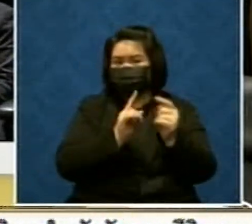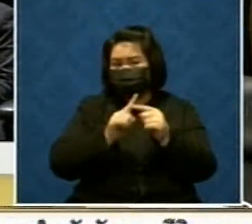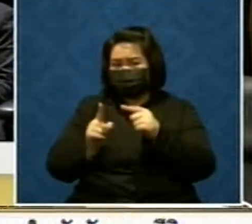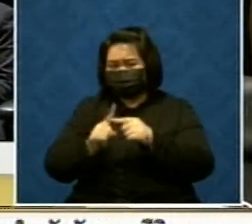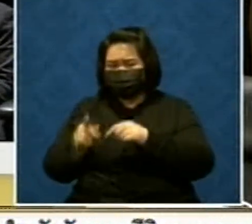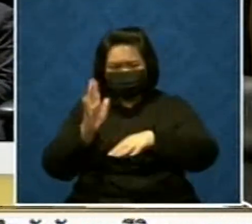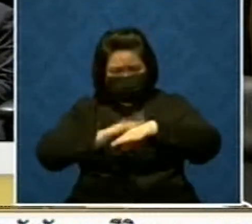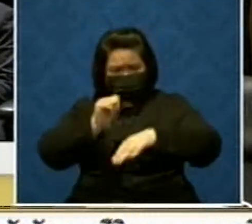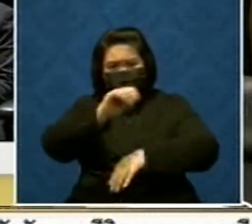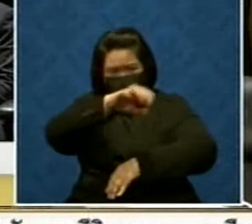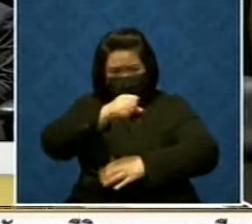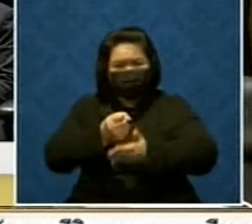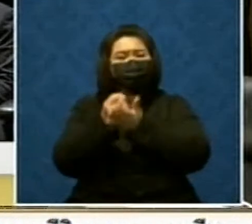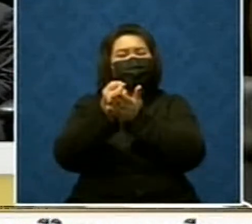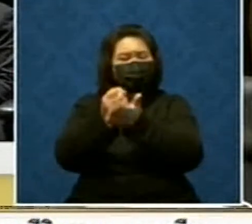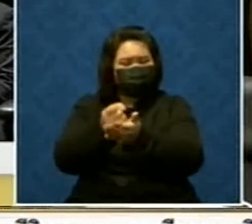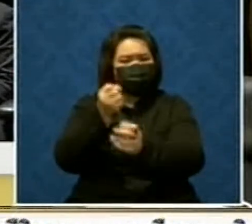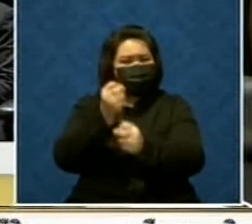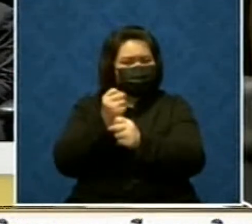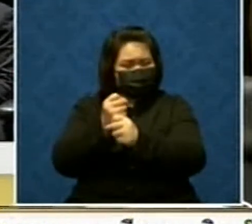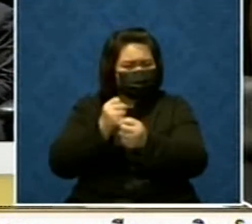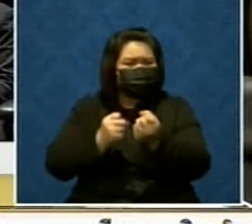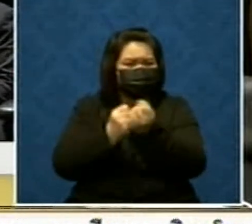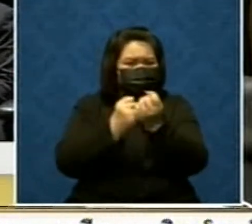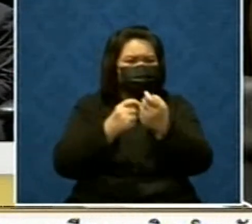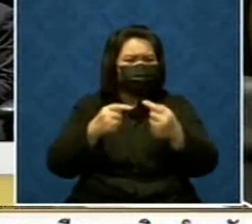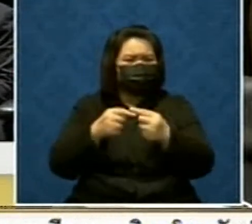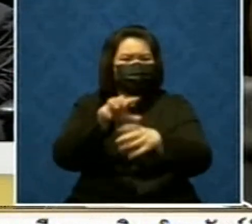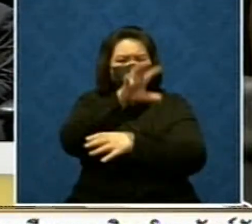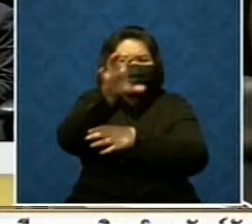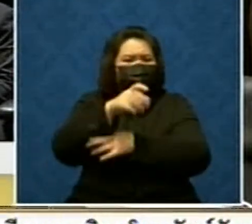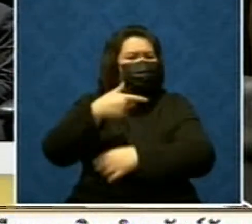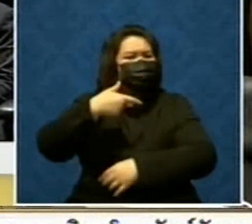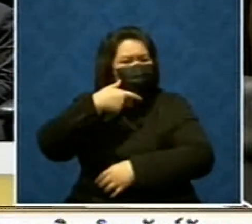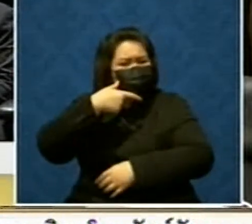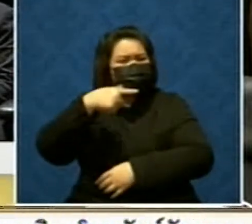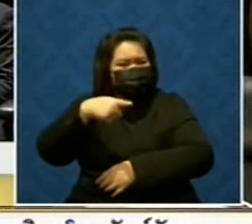ๆเอาไปช่วยเขามาทำสู้กับแก๊งคอลเซ็นเตอร์สิครับ